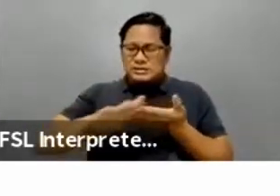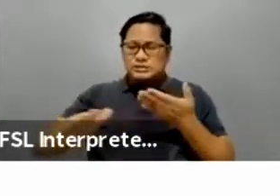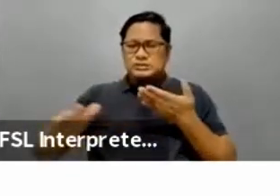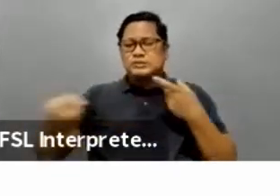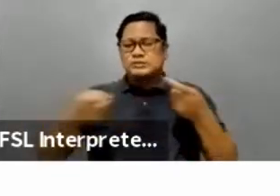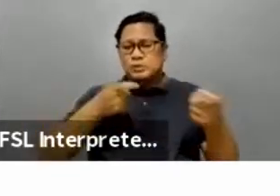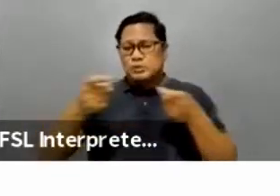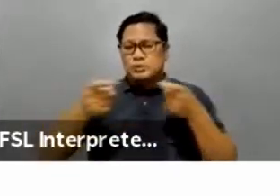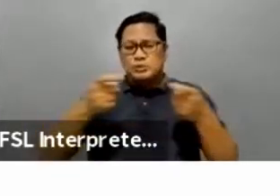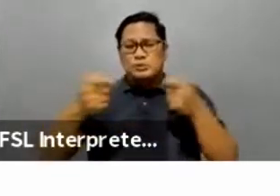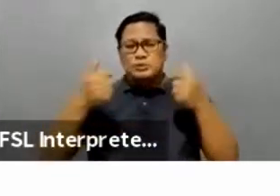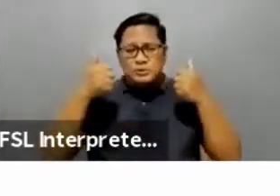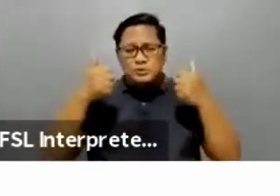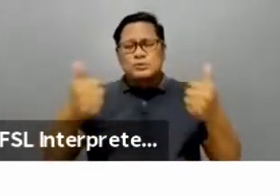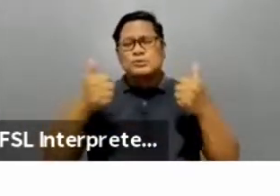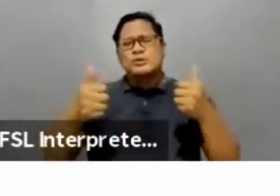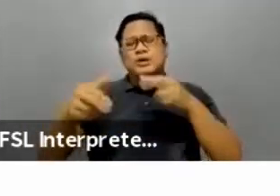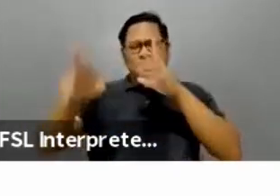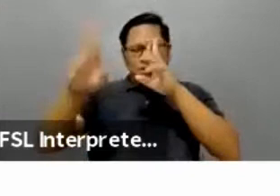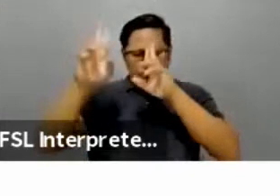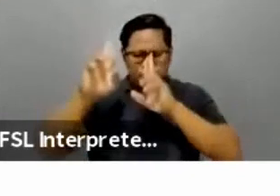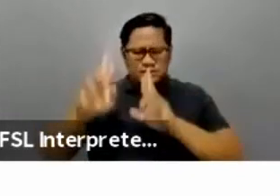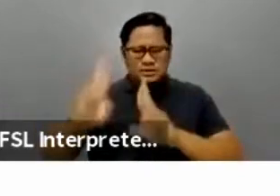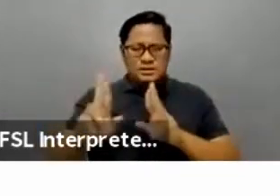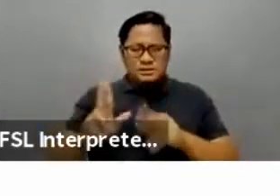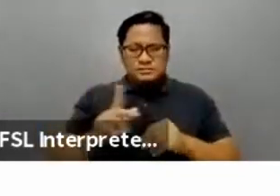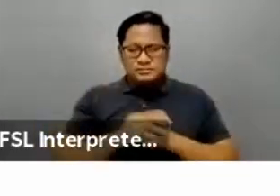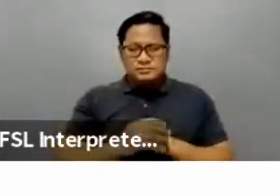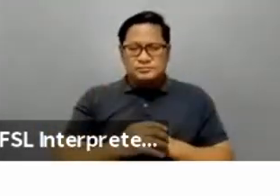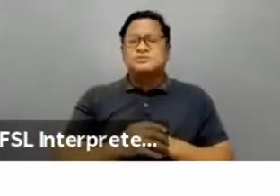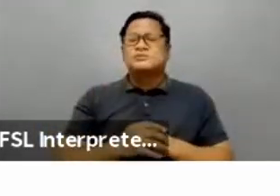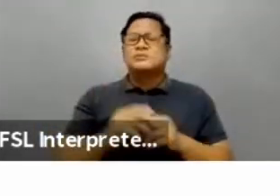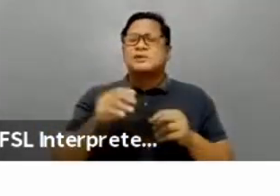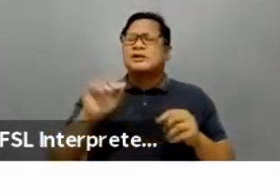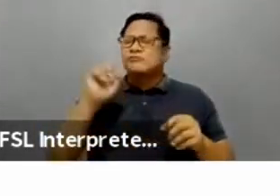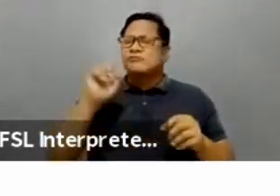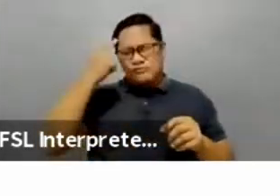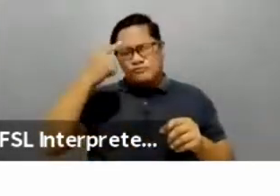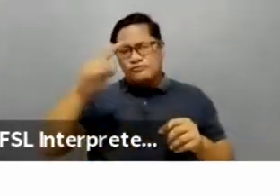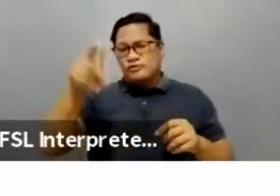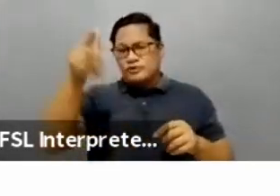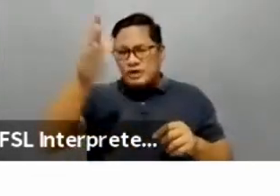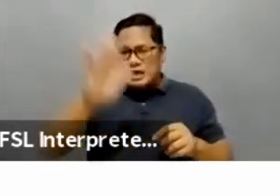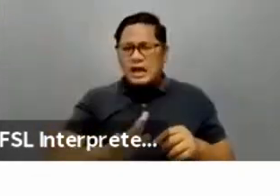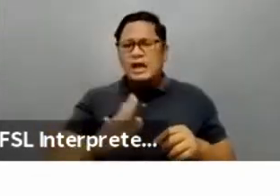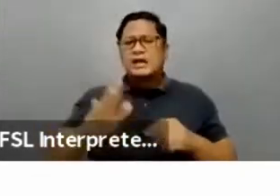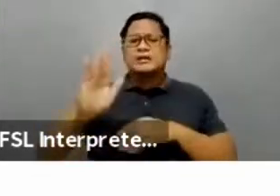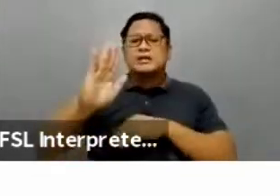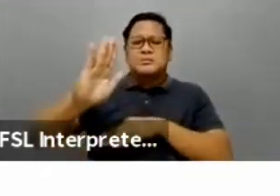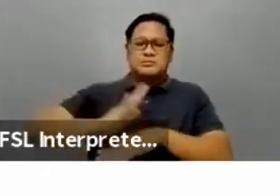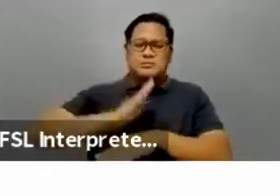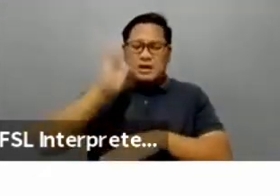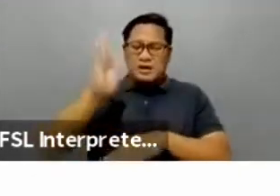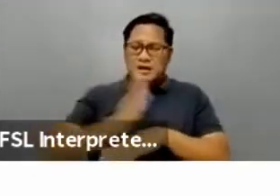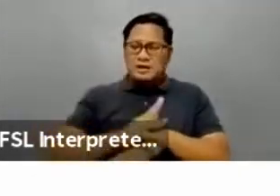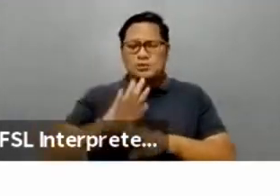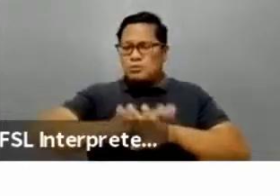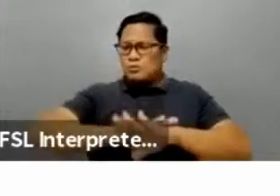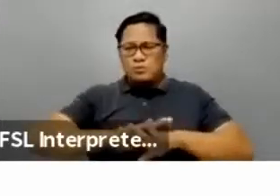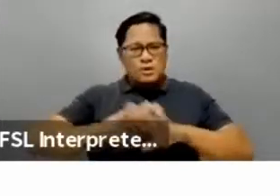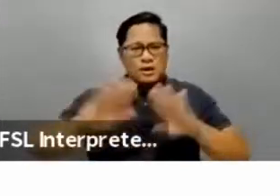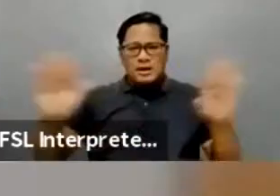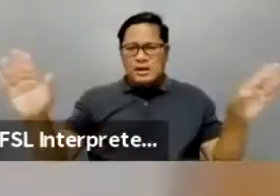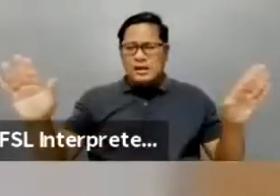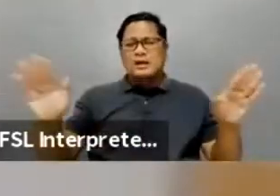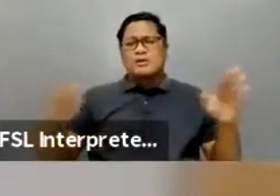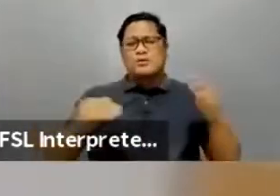mahusay, at kagalang-galang, makadiyos at makabayan, walang labis, walang